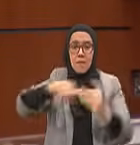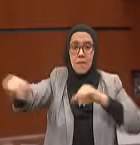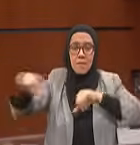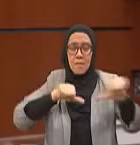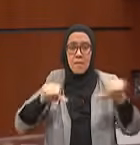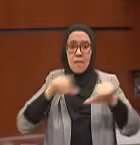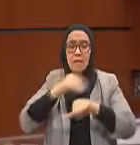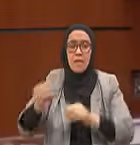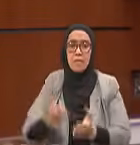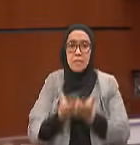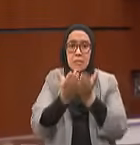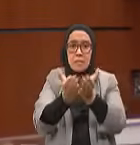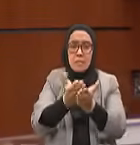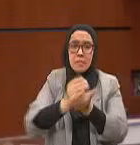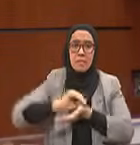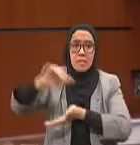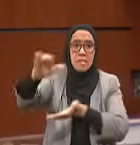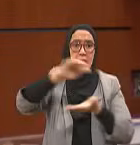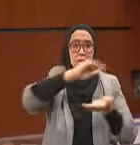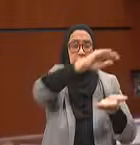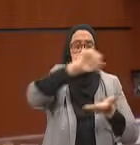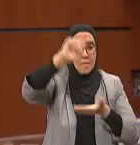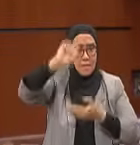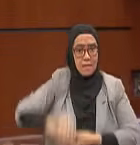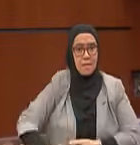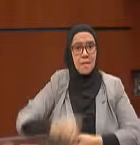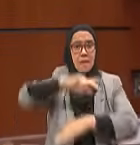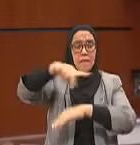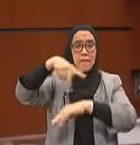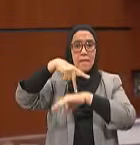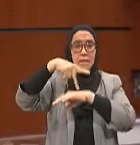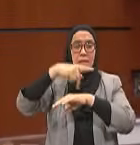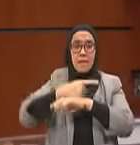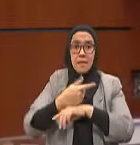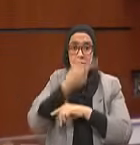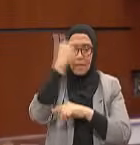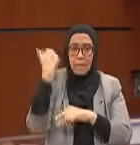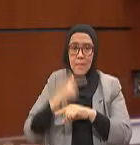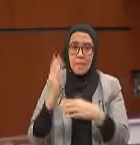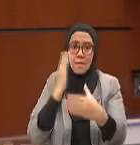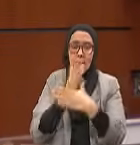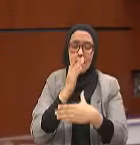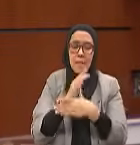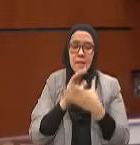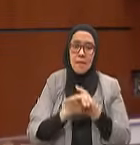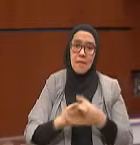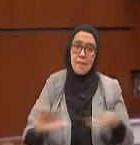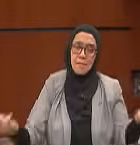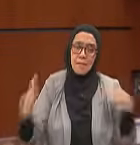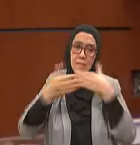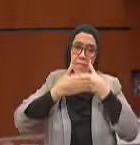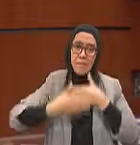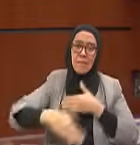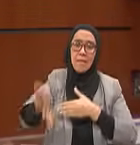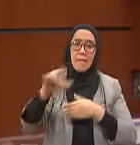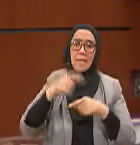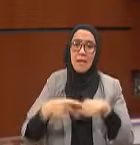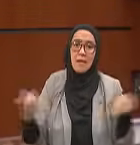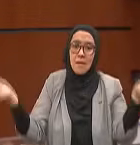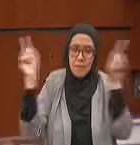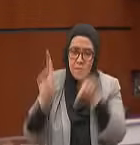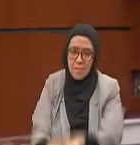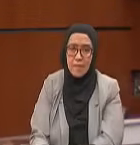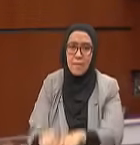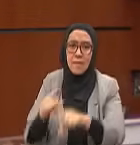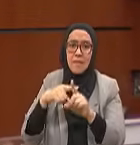tujuan effortless selatan Filipina disebabkan ancaman keselamatan yang berlaku selepas terjadinya pencobaan ditandu oleh ratu